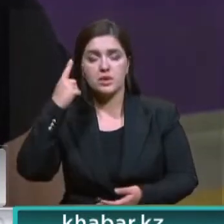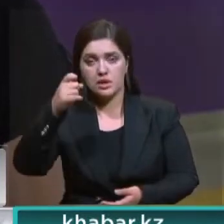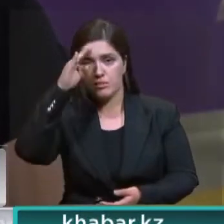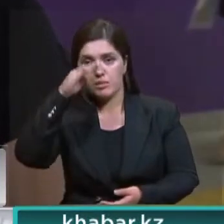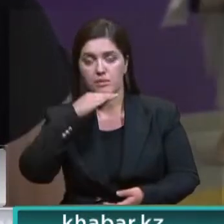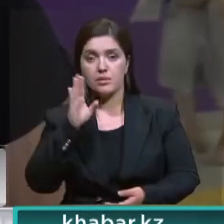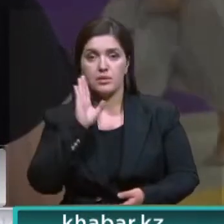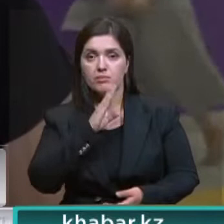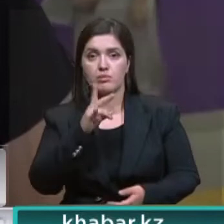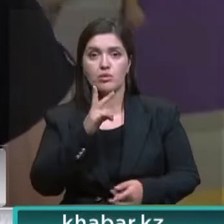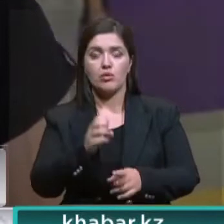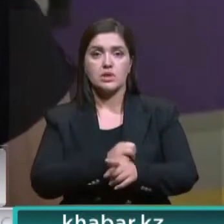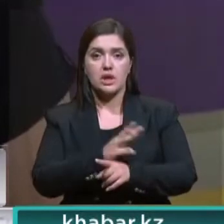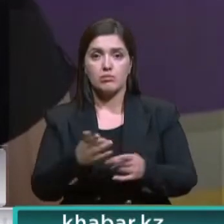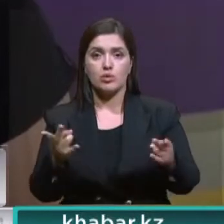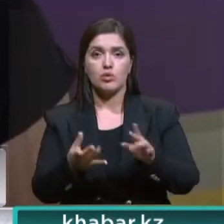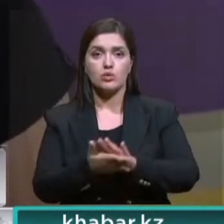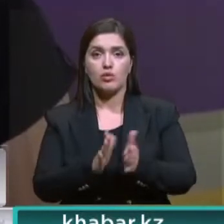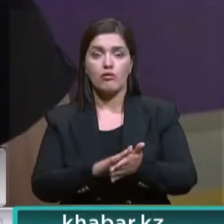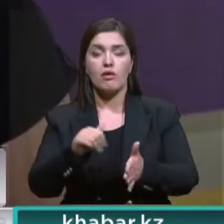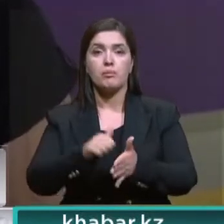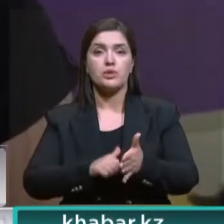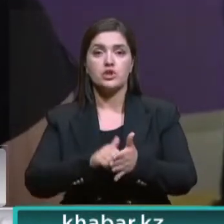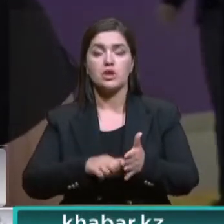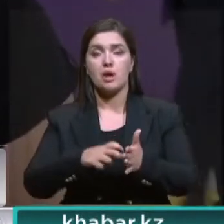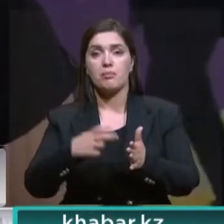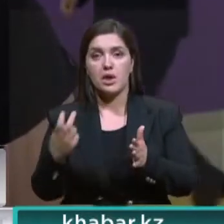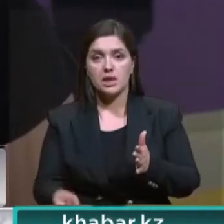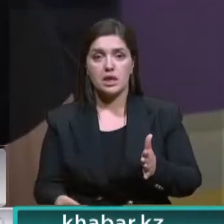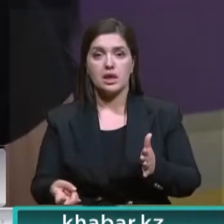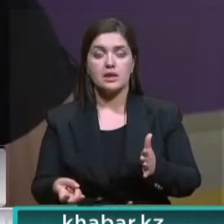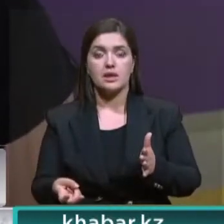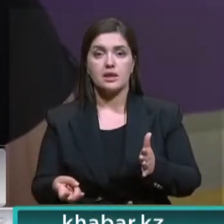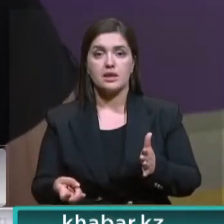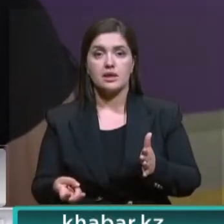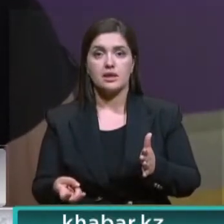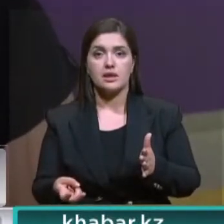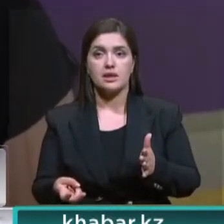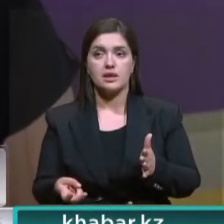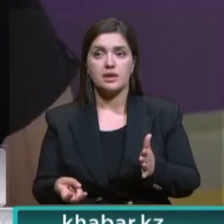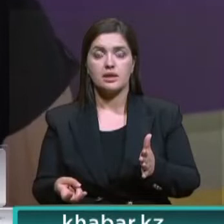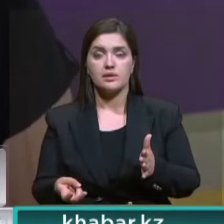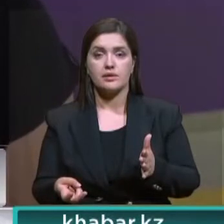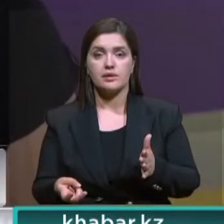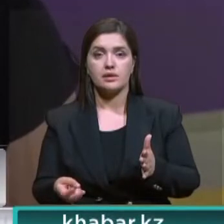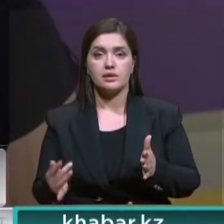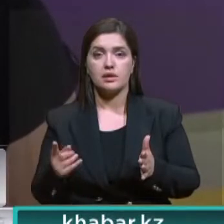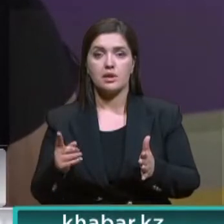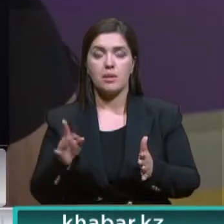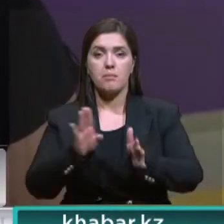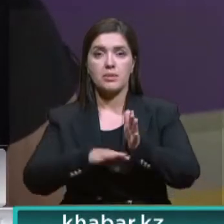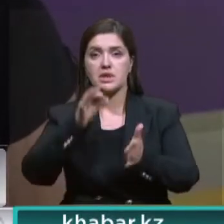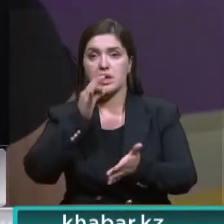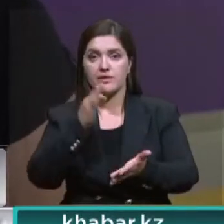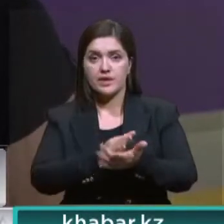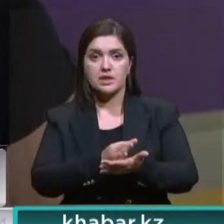создать необходимые условия. Ведь причиной падения детей из окон является прежде всего вот именно, наверное, безответственное, к